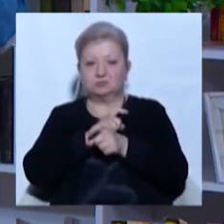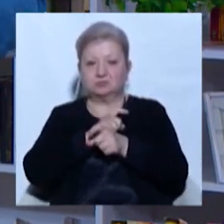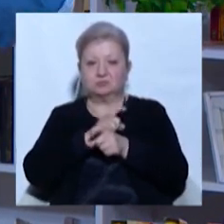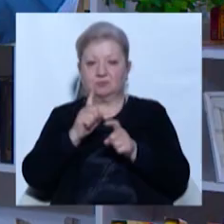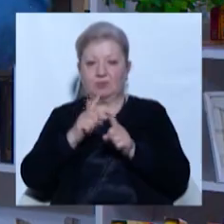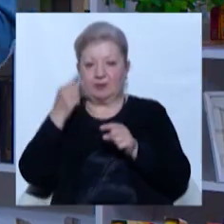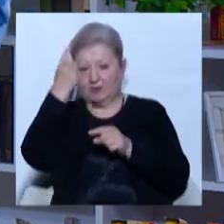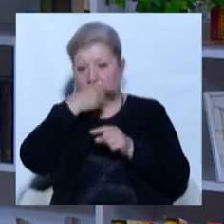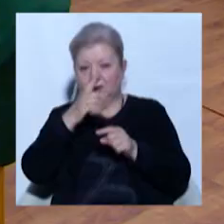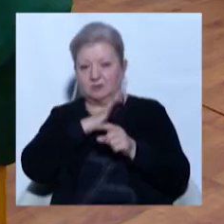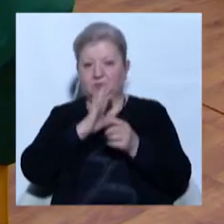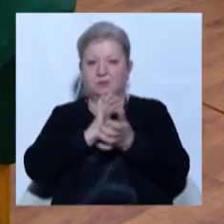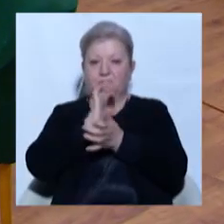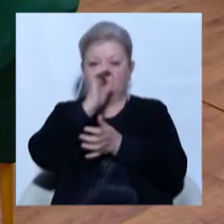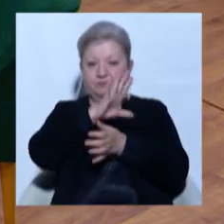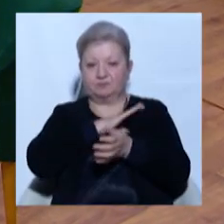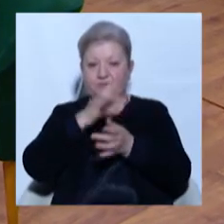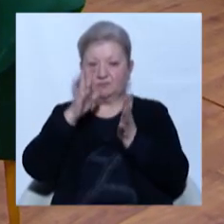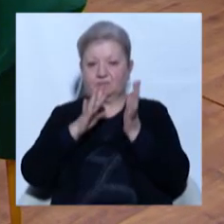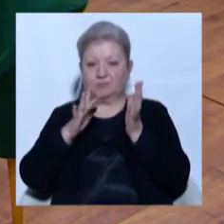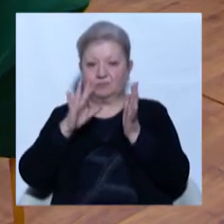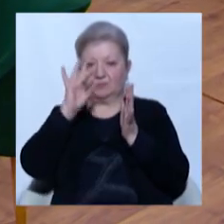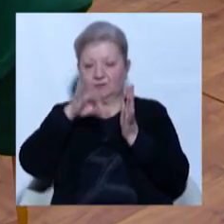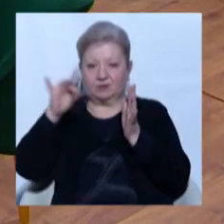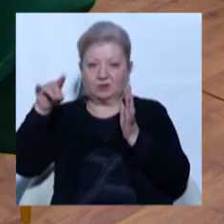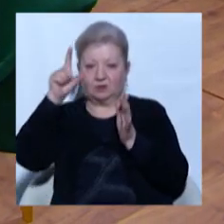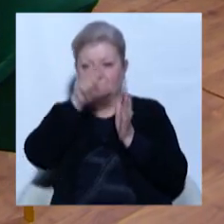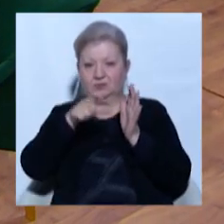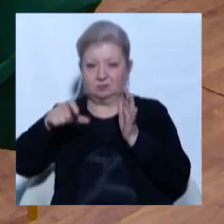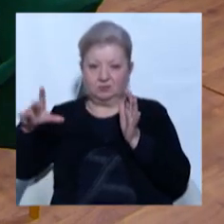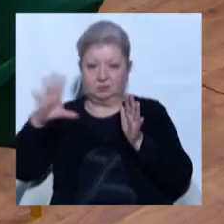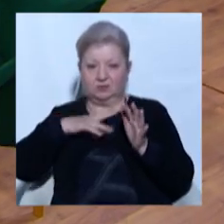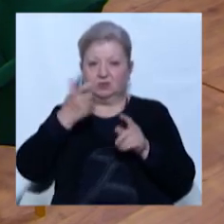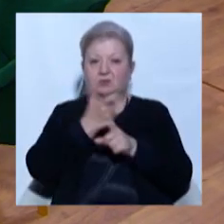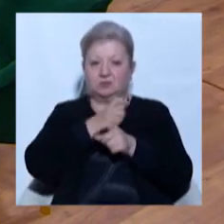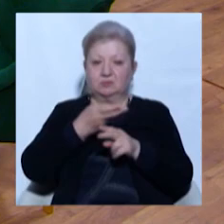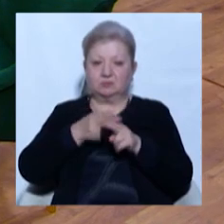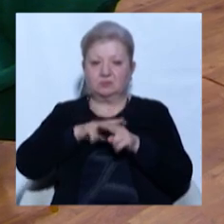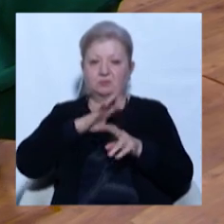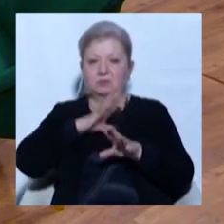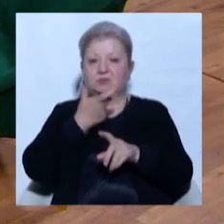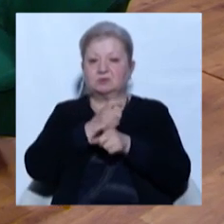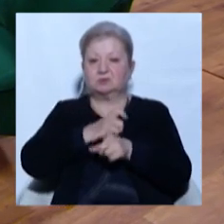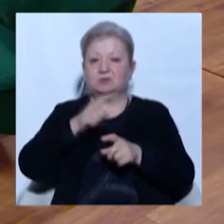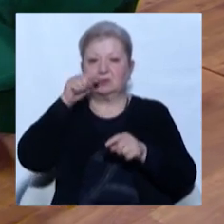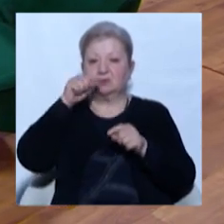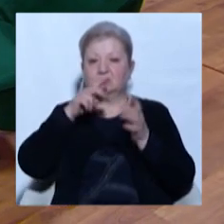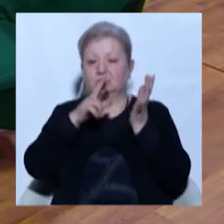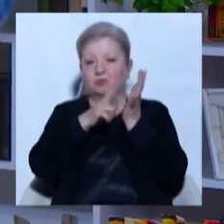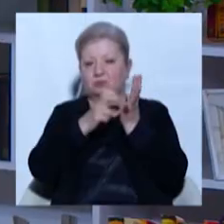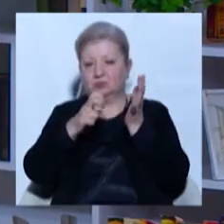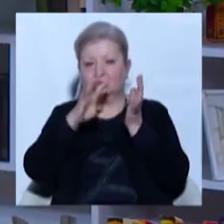სასულიერო პირები გამოაგზავნა. აქედან ამის გამო ძალიან დიდი აჯანყებაც კი მოხდა 450 წელს